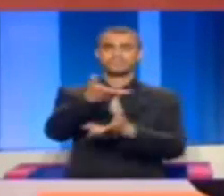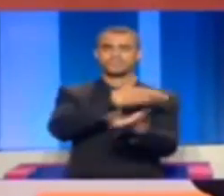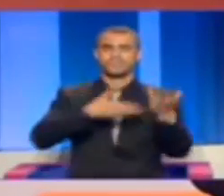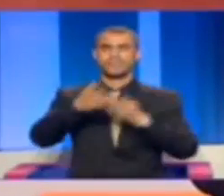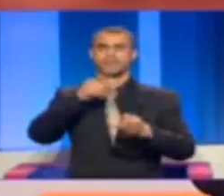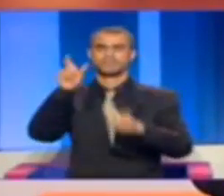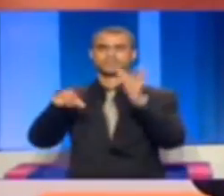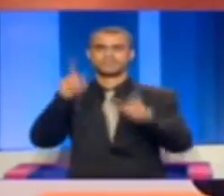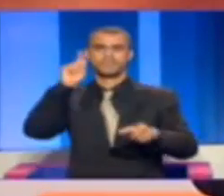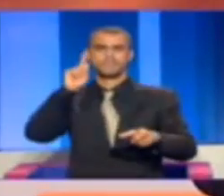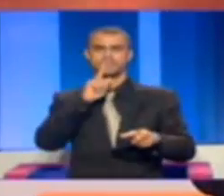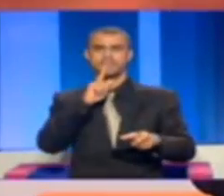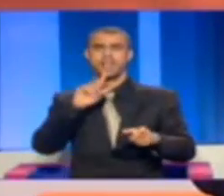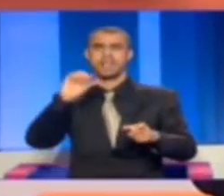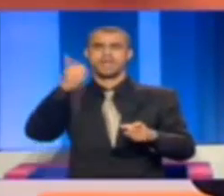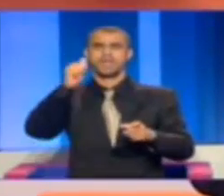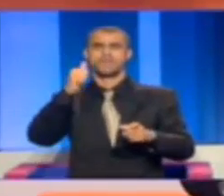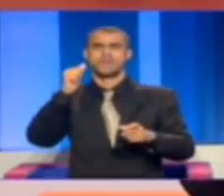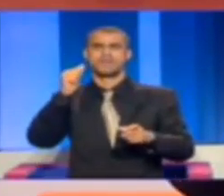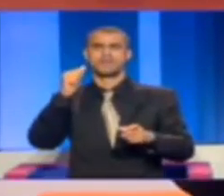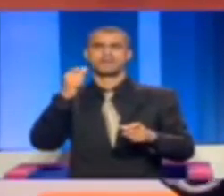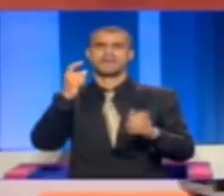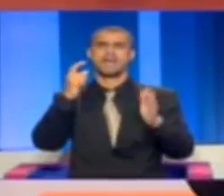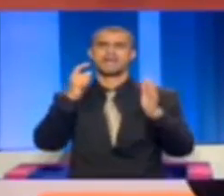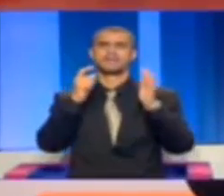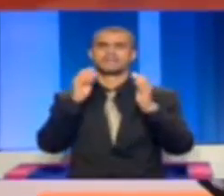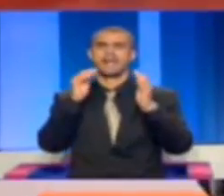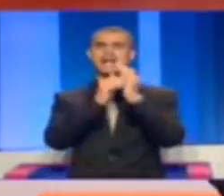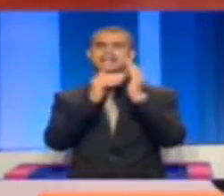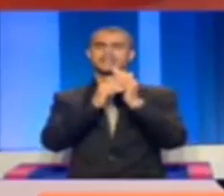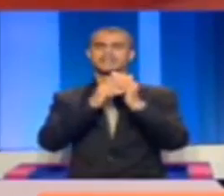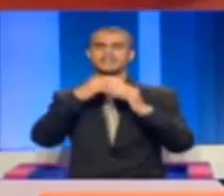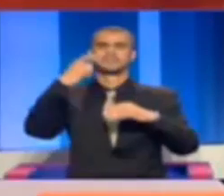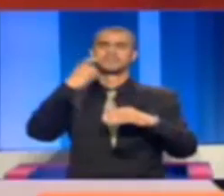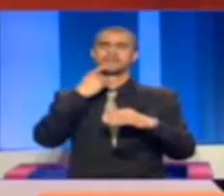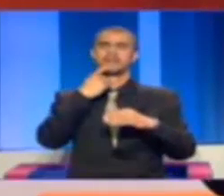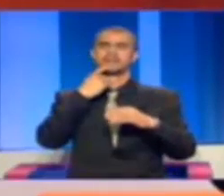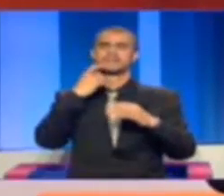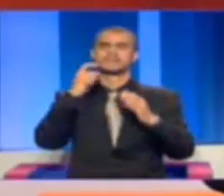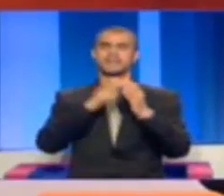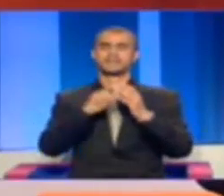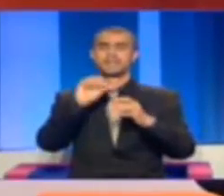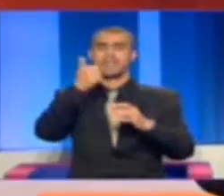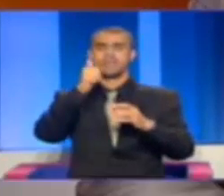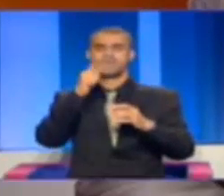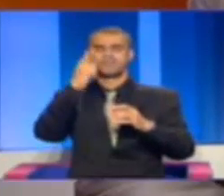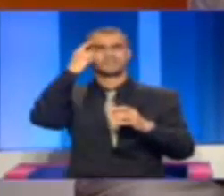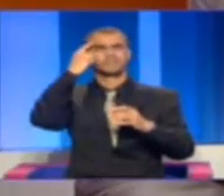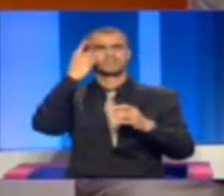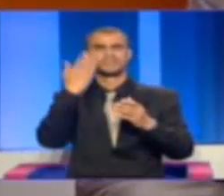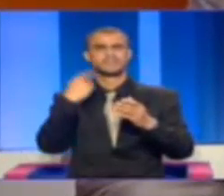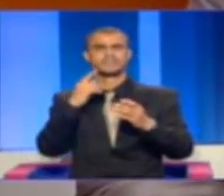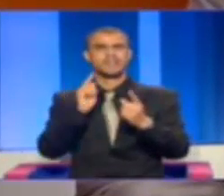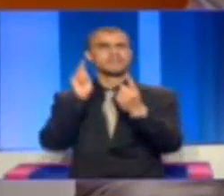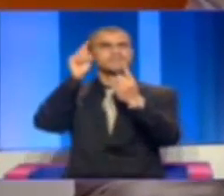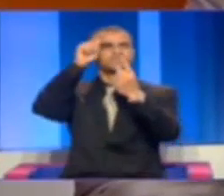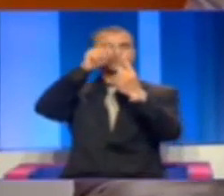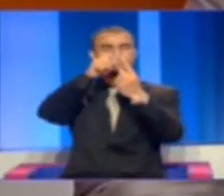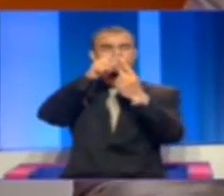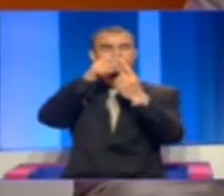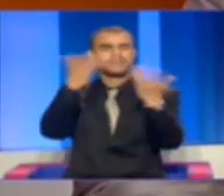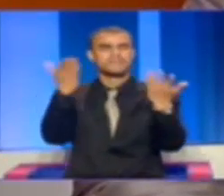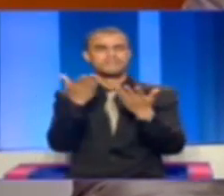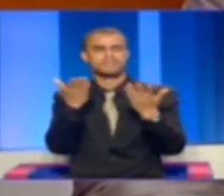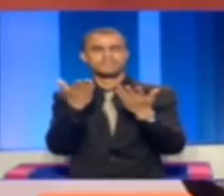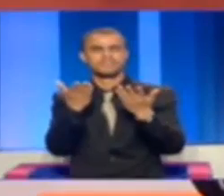عدة. نبدأ بسي عزيز عرسي، ربما إلى بغينا نرسموا خارطة طريق نحو